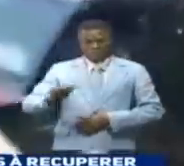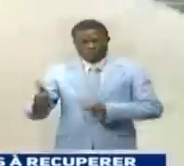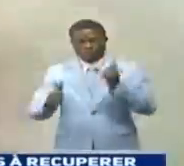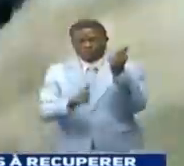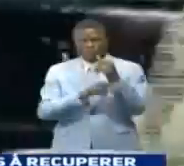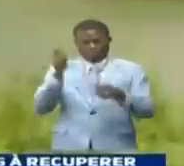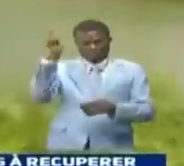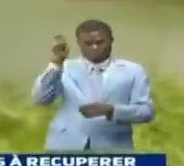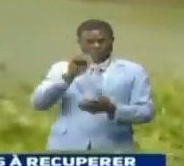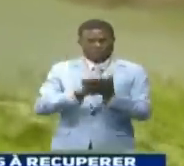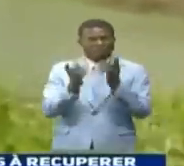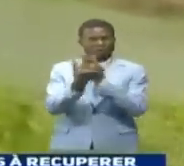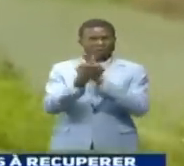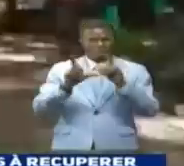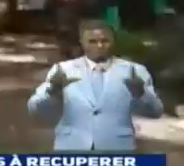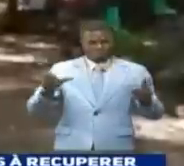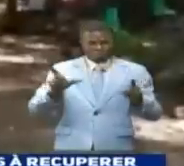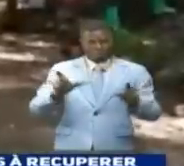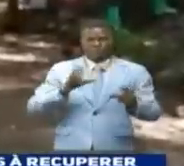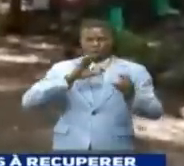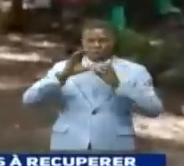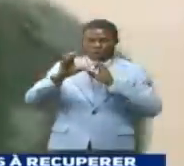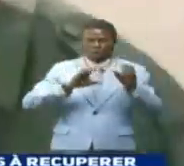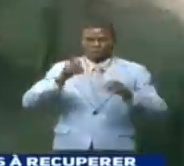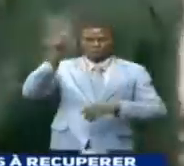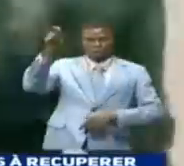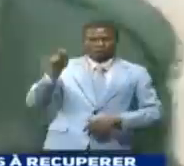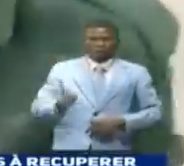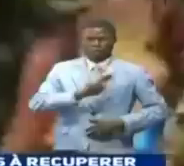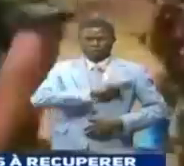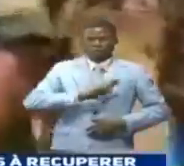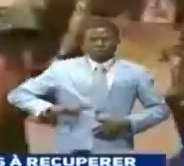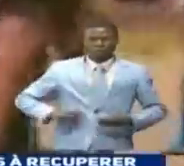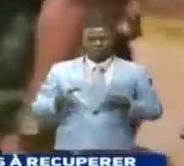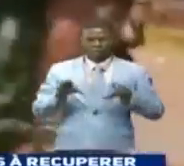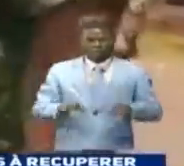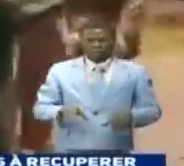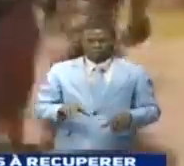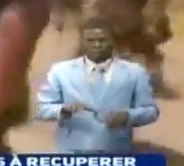sont déjà libérées, disent les services de communication des forces armées de la République démocratique du Congo